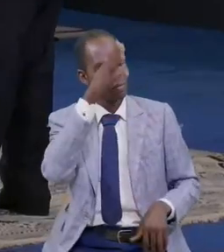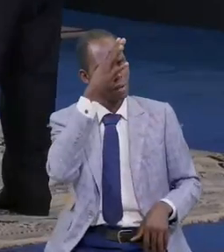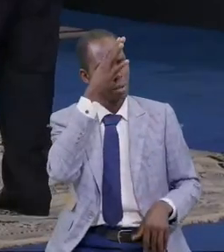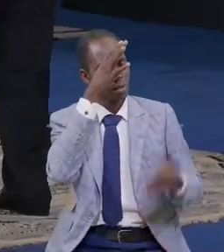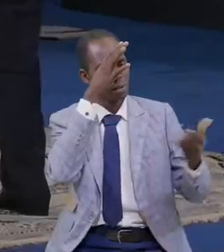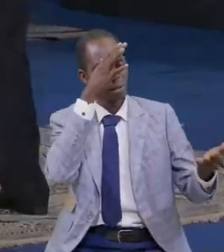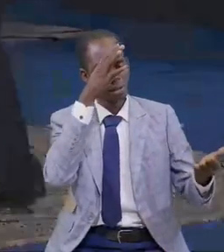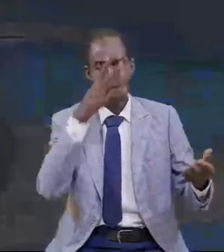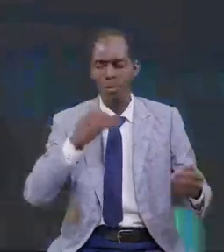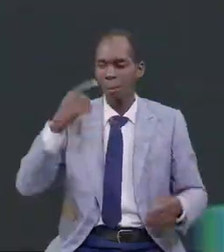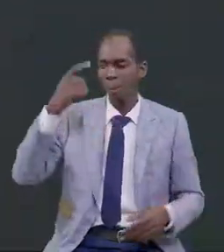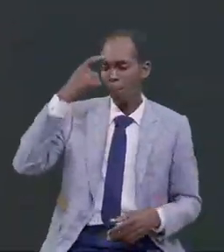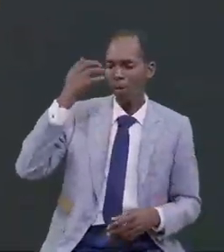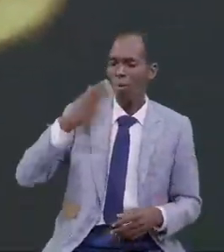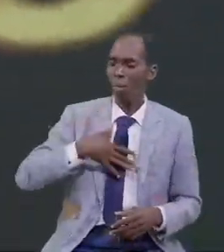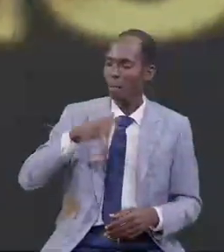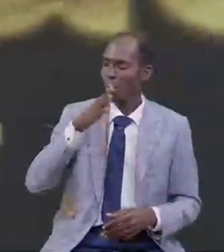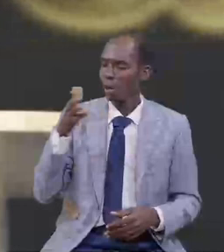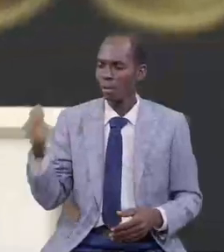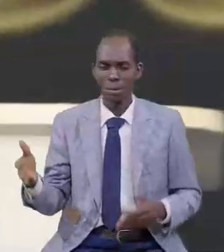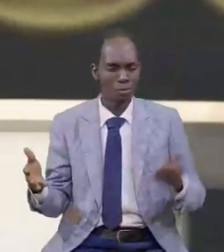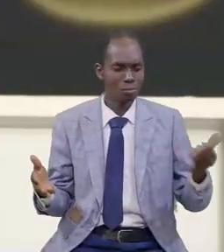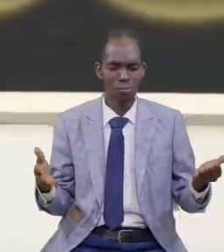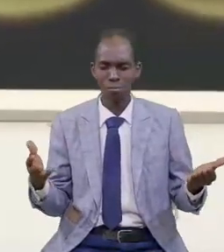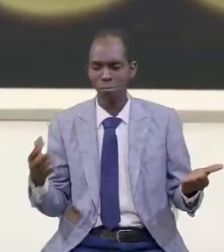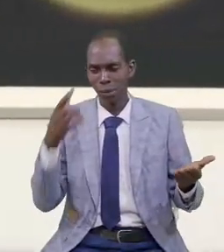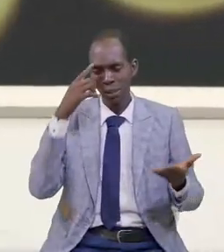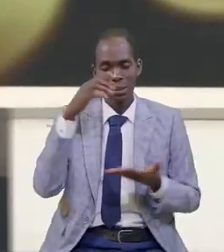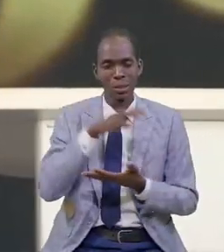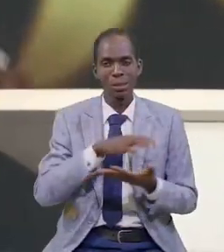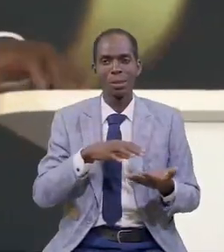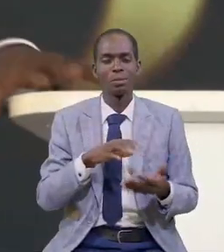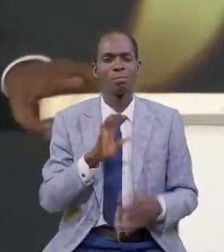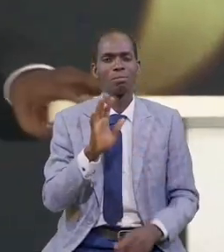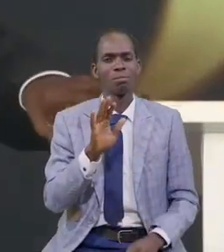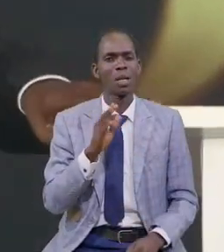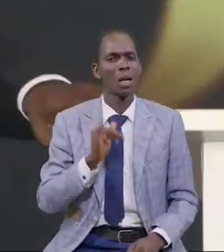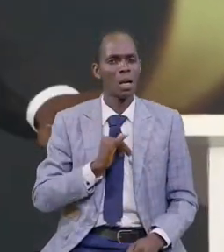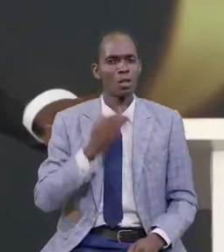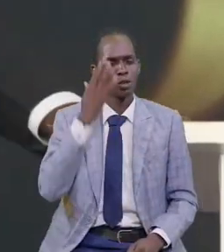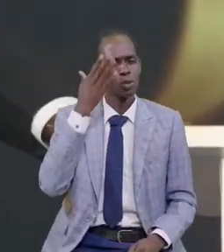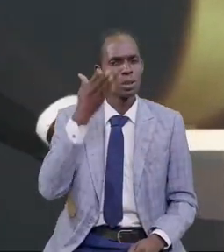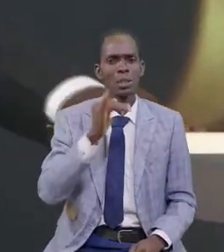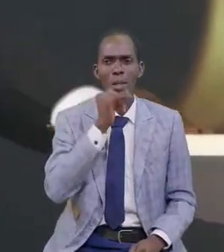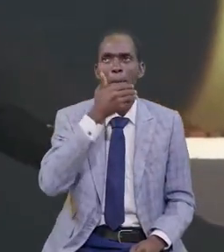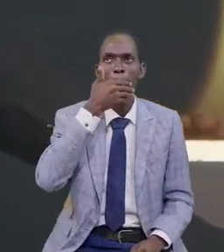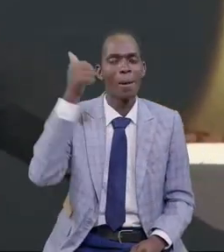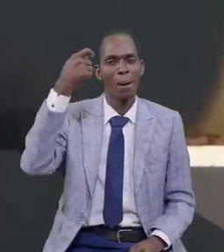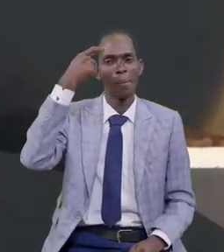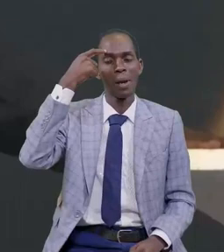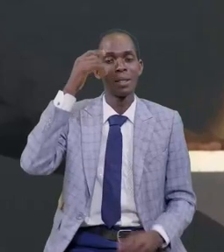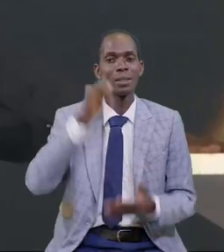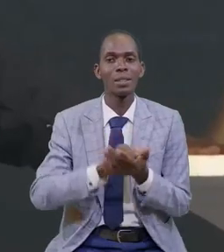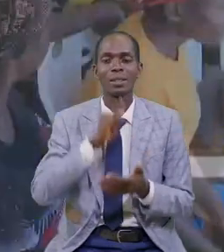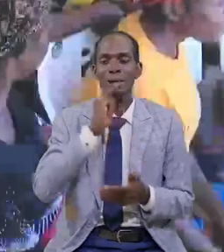l'esprit l'état d'esprit de mon père ou de ma mère et j'ai dit il y a un meilleur état